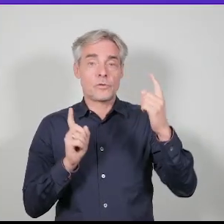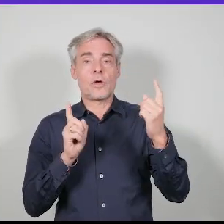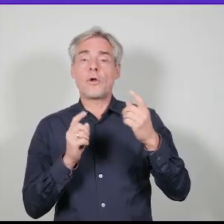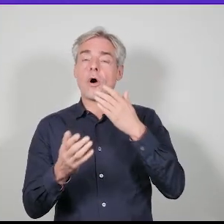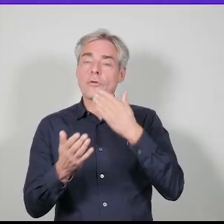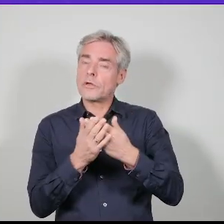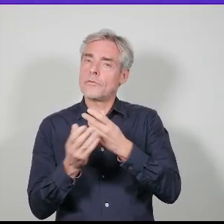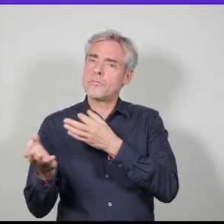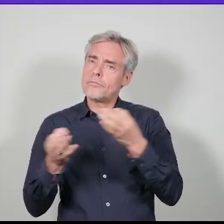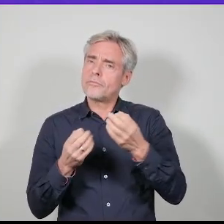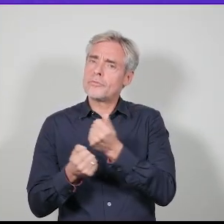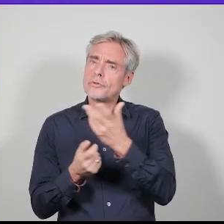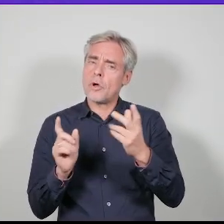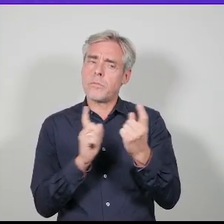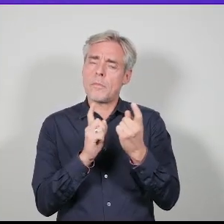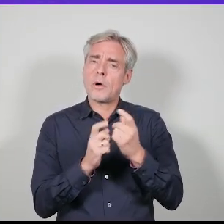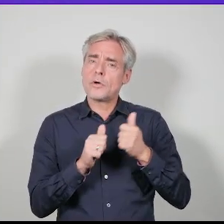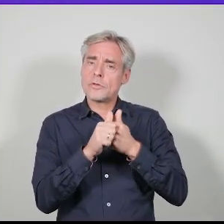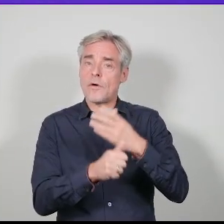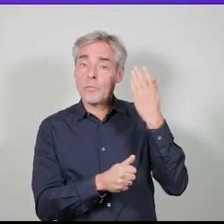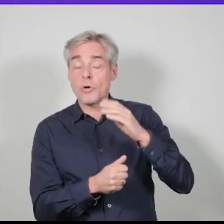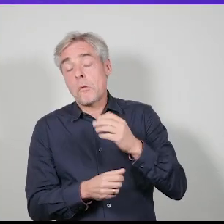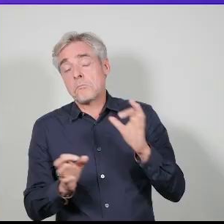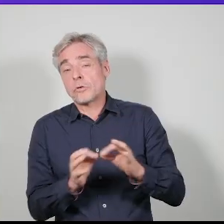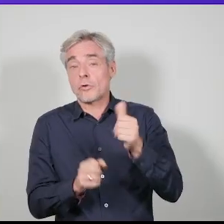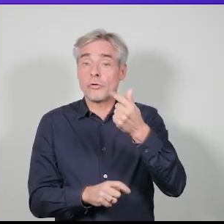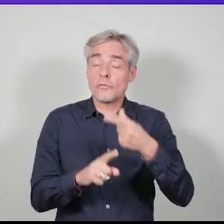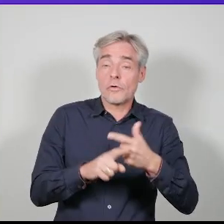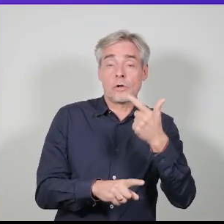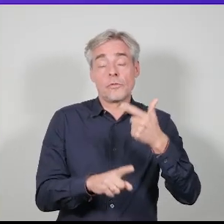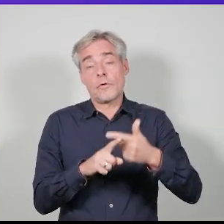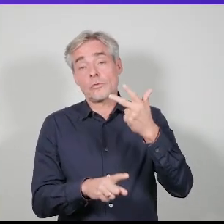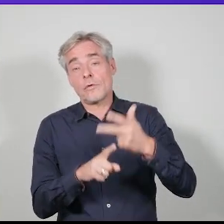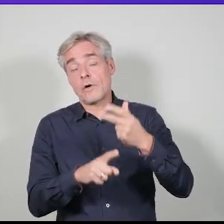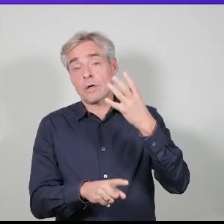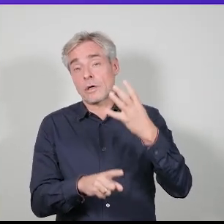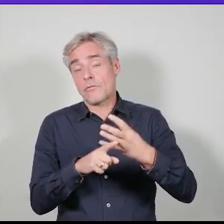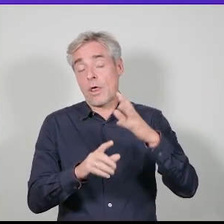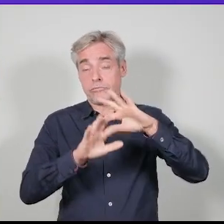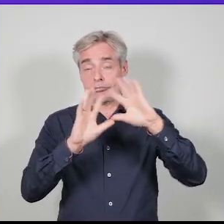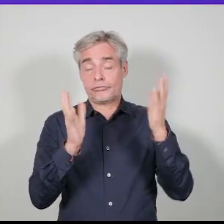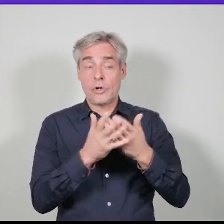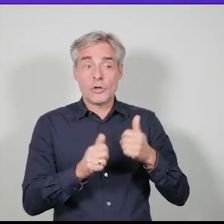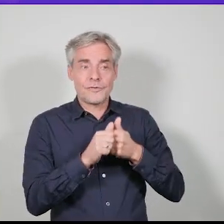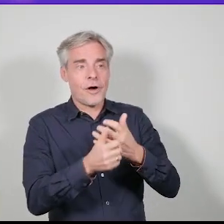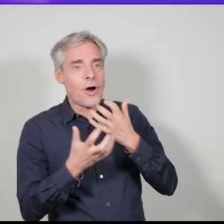en fonction de ses besoins. Donc certains ont rencontré une fois, d'autres 2 fois, 3 fois, 4 fois, en